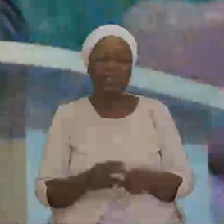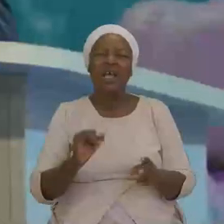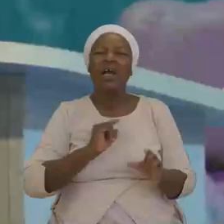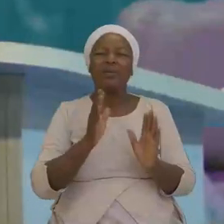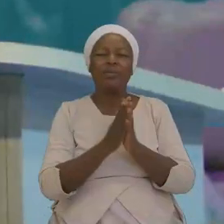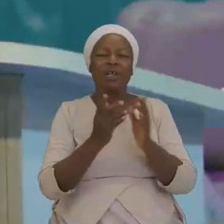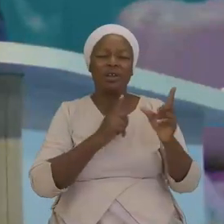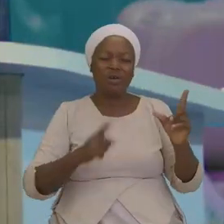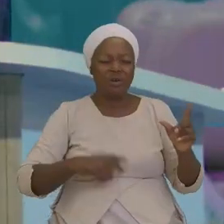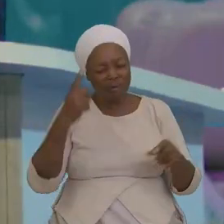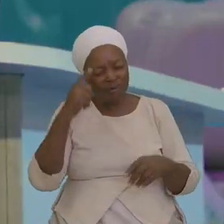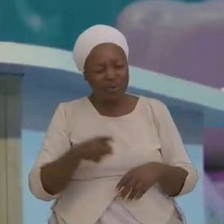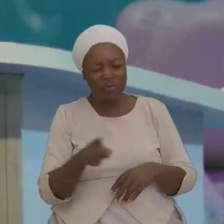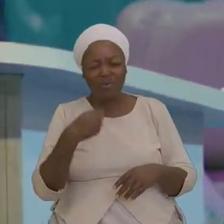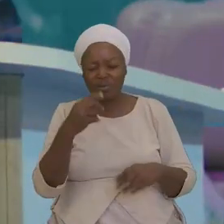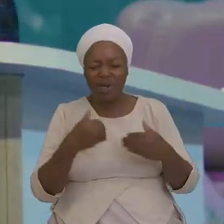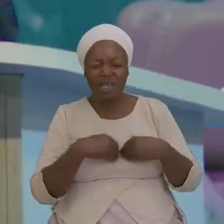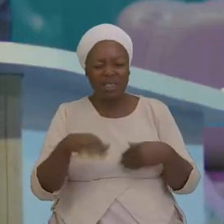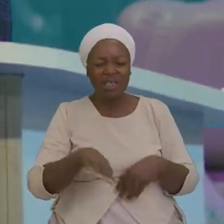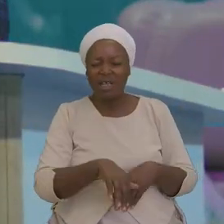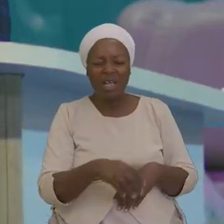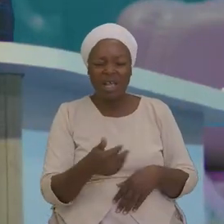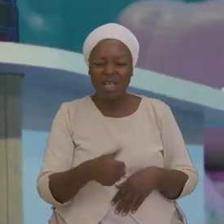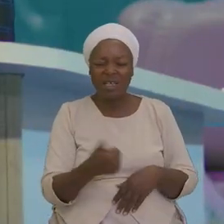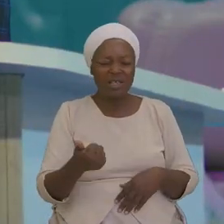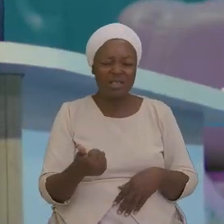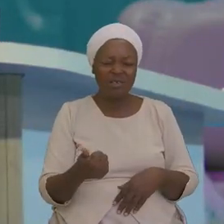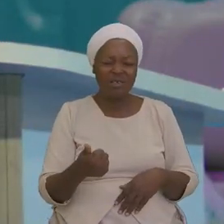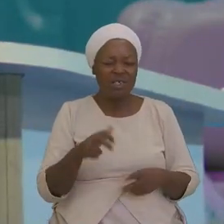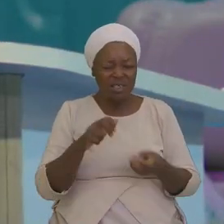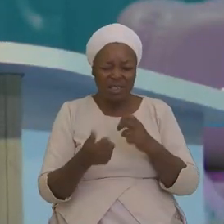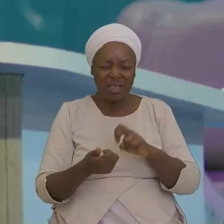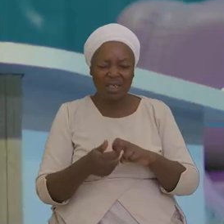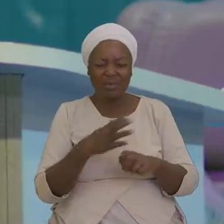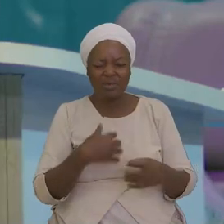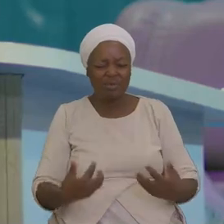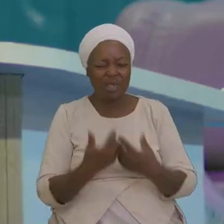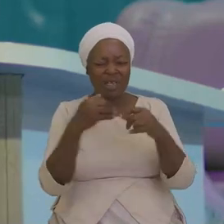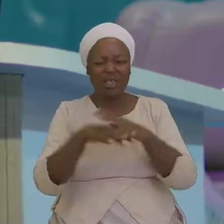Je prie, Seigneur, pour ceux qui ont un autre défi dans le corps.